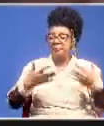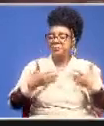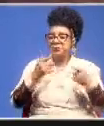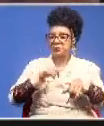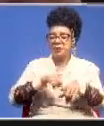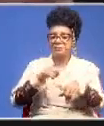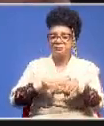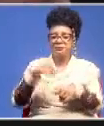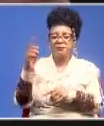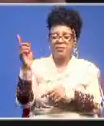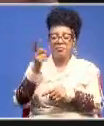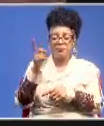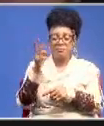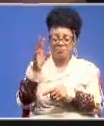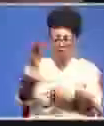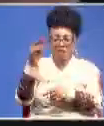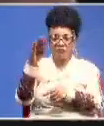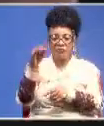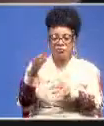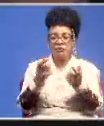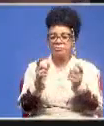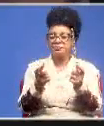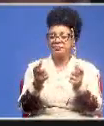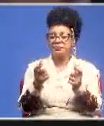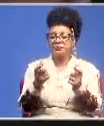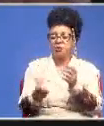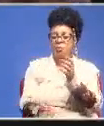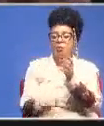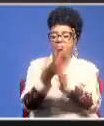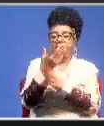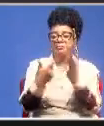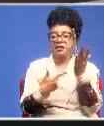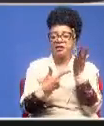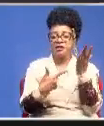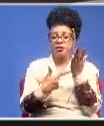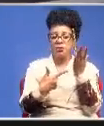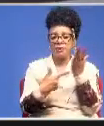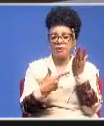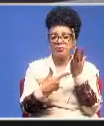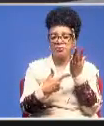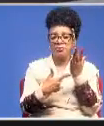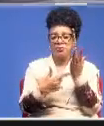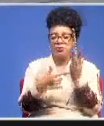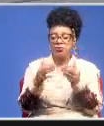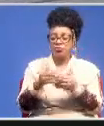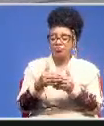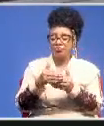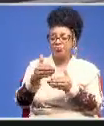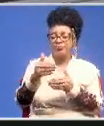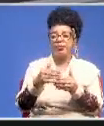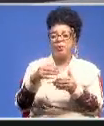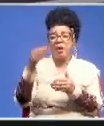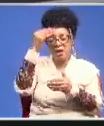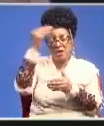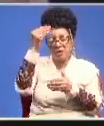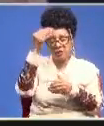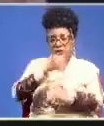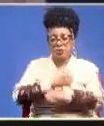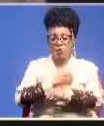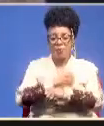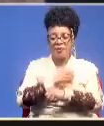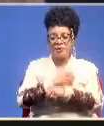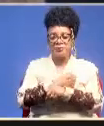ya wizara ya habari na mawasiliano kuzindua mfumo wa kidijitali ili kuendeleza shughuli za masomo shuleni